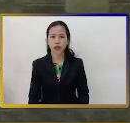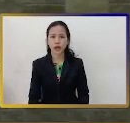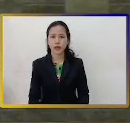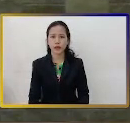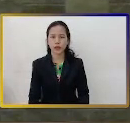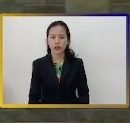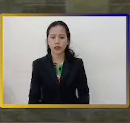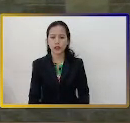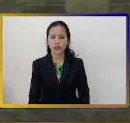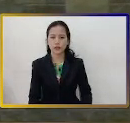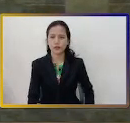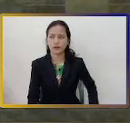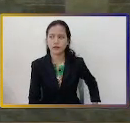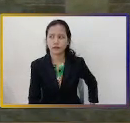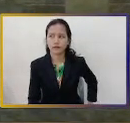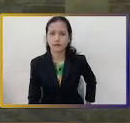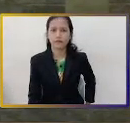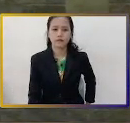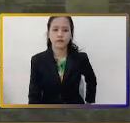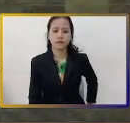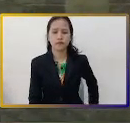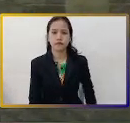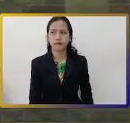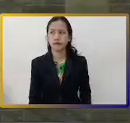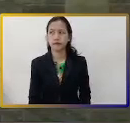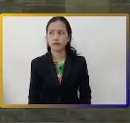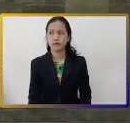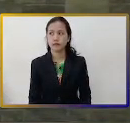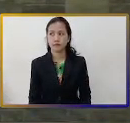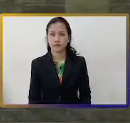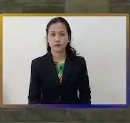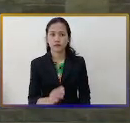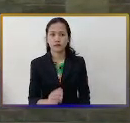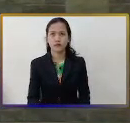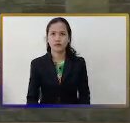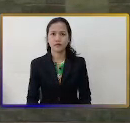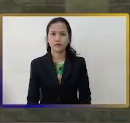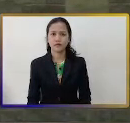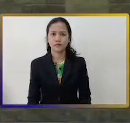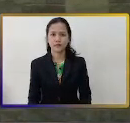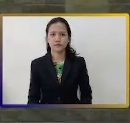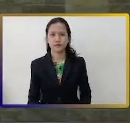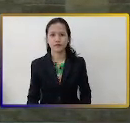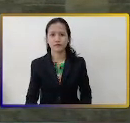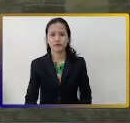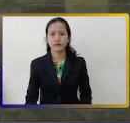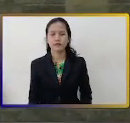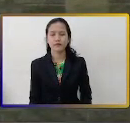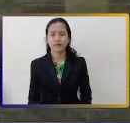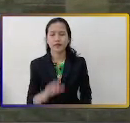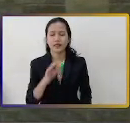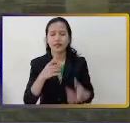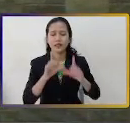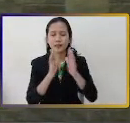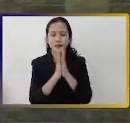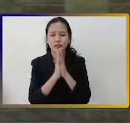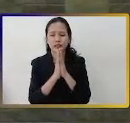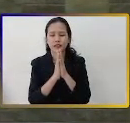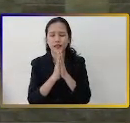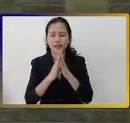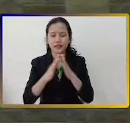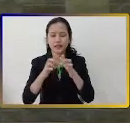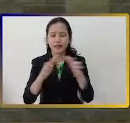na nagpapasalamat sa oras po na ito na inyo pong ipinagkaloob po sa amin. And we thank you, O God, and we praise your name